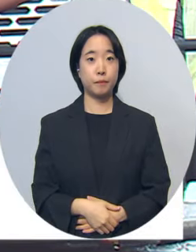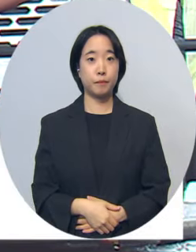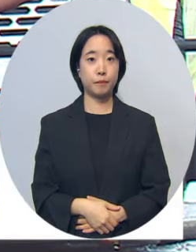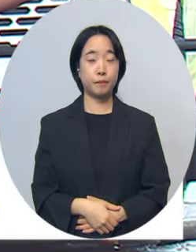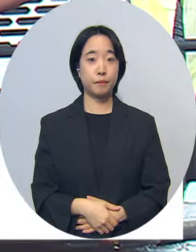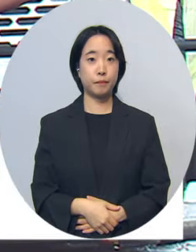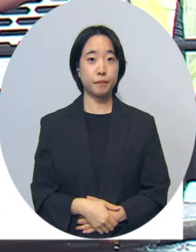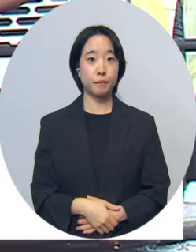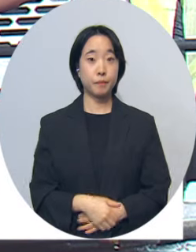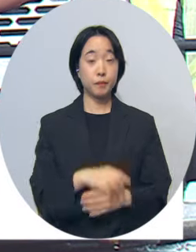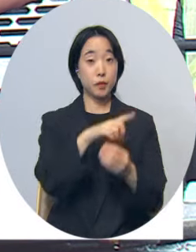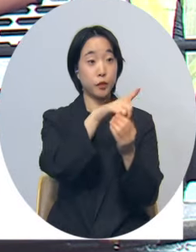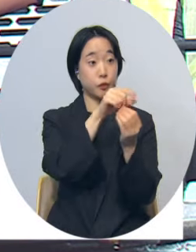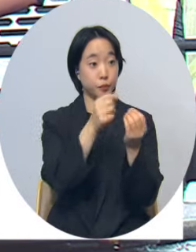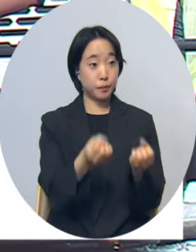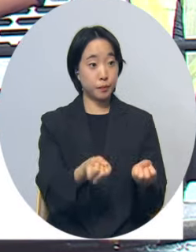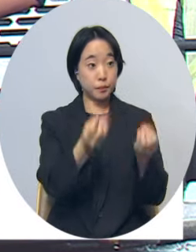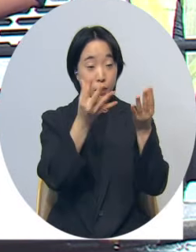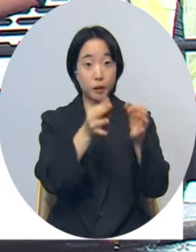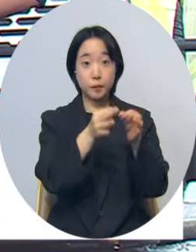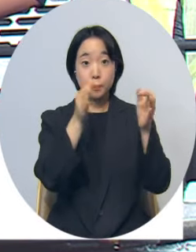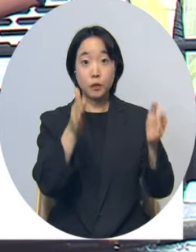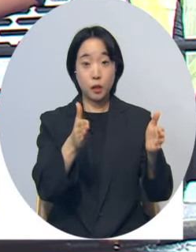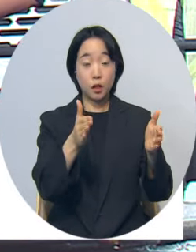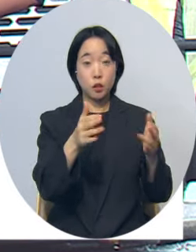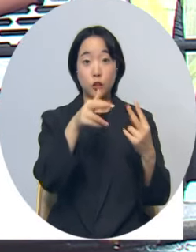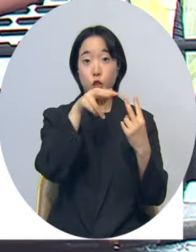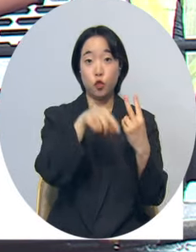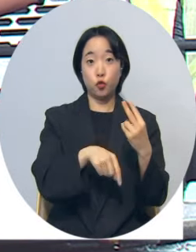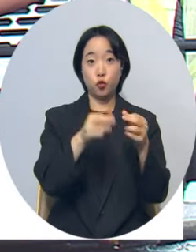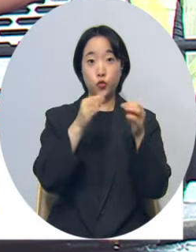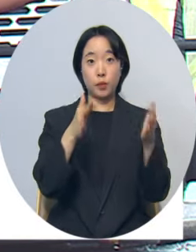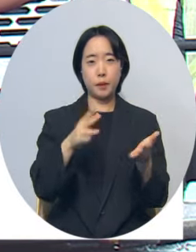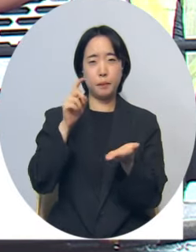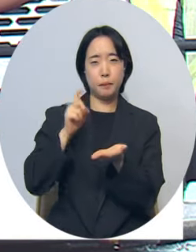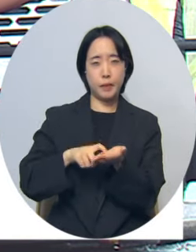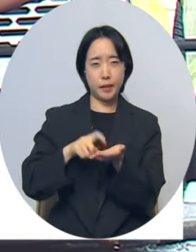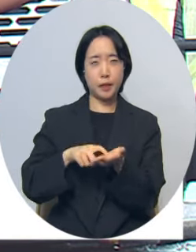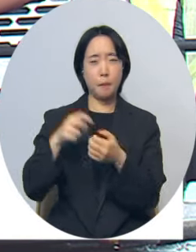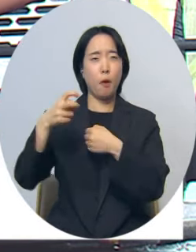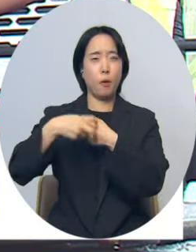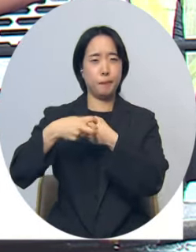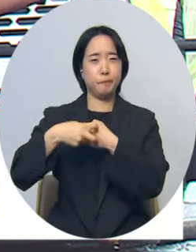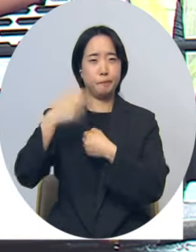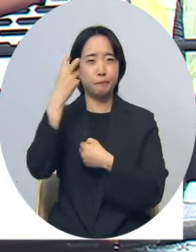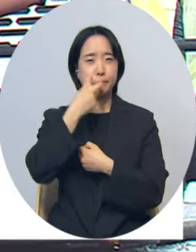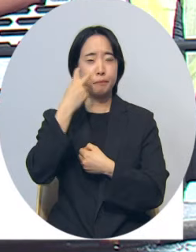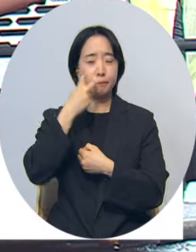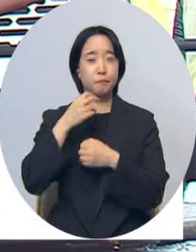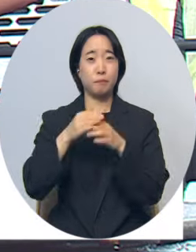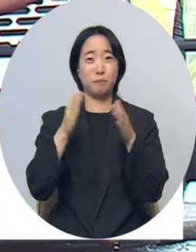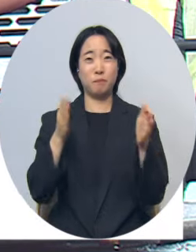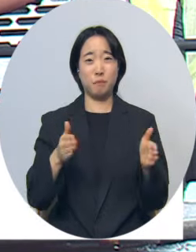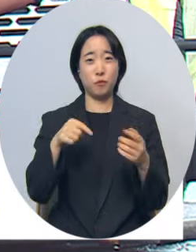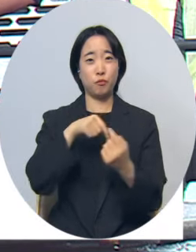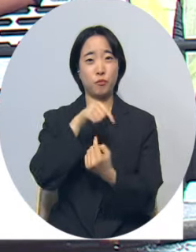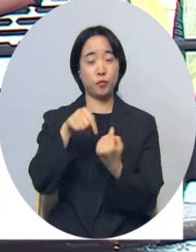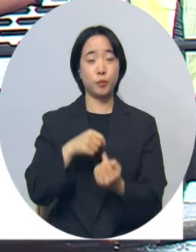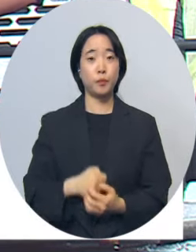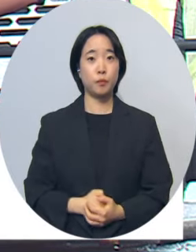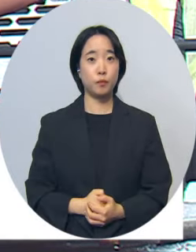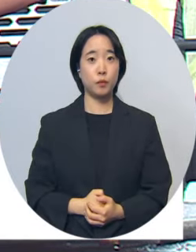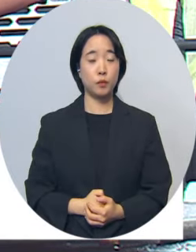추석 연휴를 전후한 2주 동안 비상응급 대응 주간이 운영됩니다. 연휴 기간 4천 곳 이상의 당직 병의원을